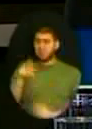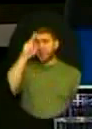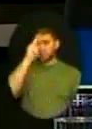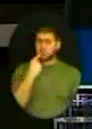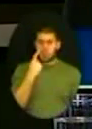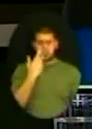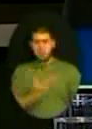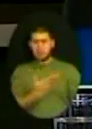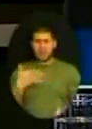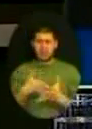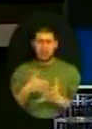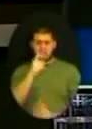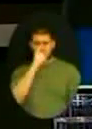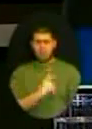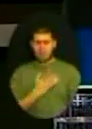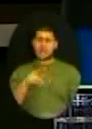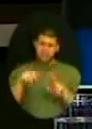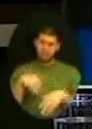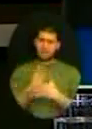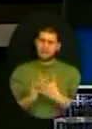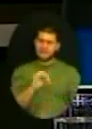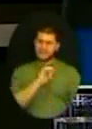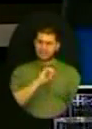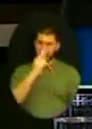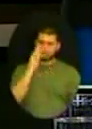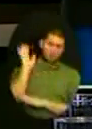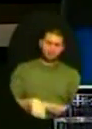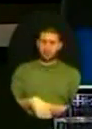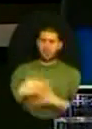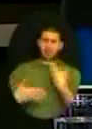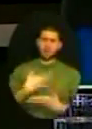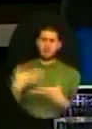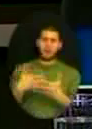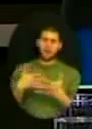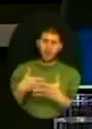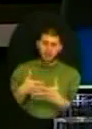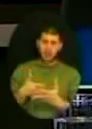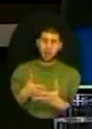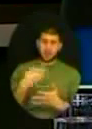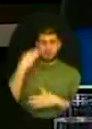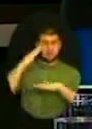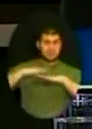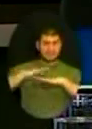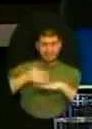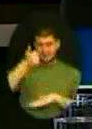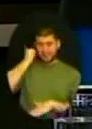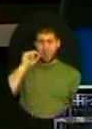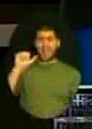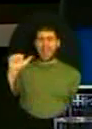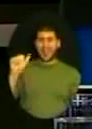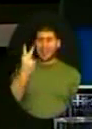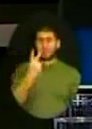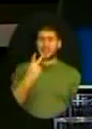מהליכוד, אתם רואים, החקירה מזוהמת, יש מישהו שיש לו אינטרס פה לקדם את החקירה בצורה כזאת או אחרת. אני רק נזכיר, אמש אלי כמיר,